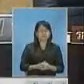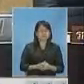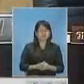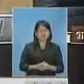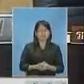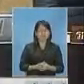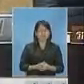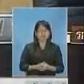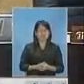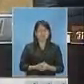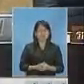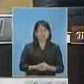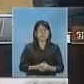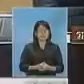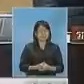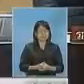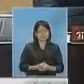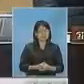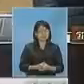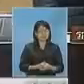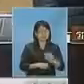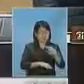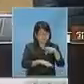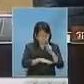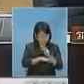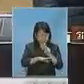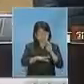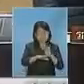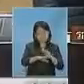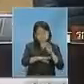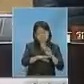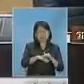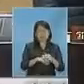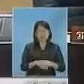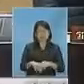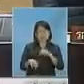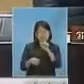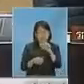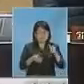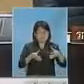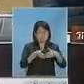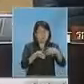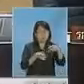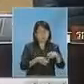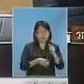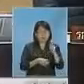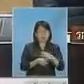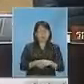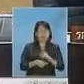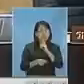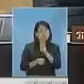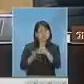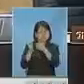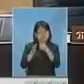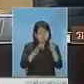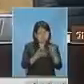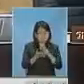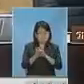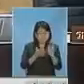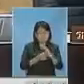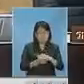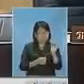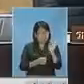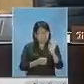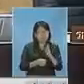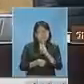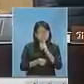ฮะท่านนวุฒิครับอะไรที่ไม่กระทบกระทั่งเพื่อนฝูงก็ขอความกรุณาถอนเถอะครับแล้วก็